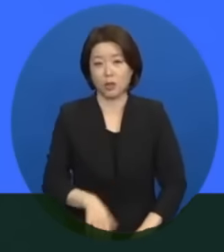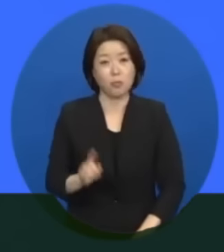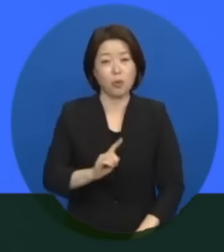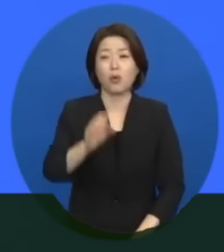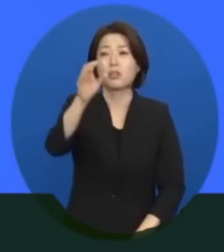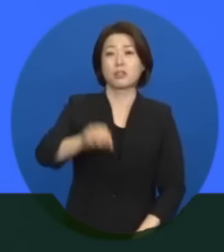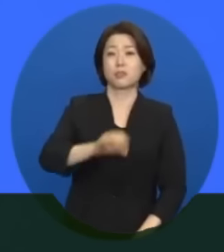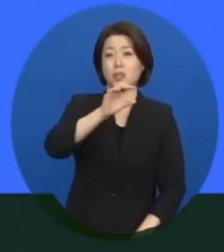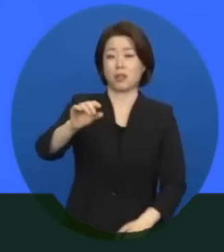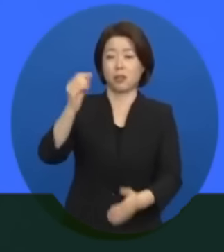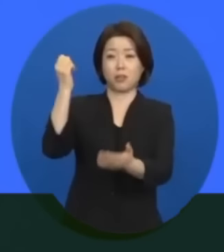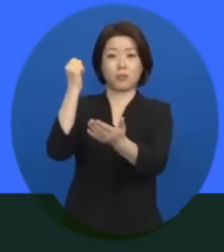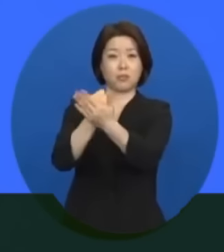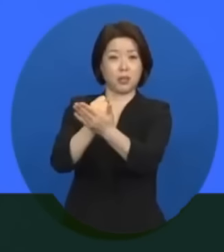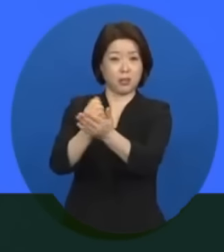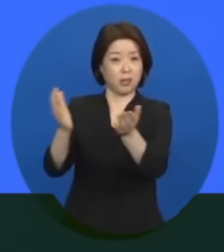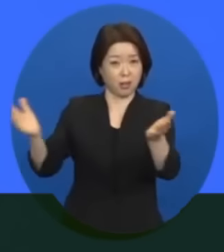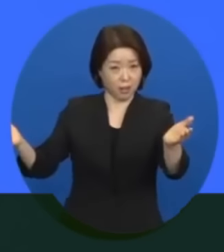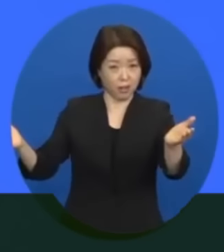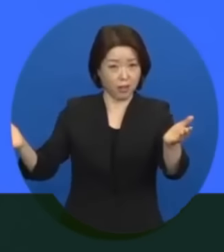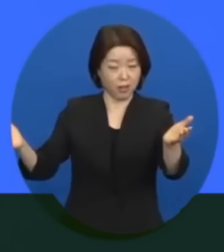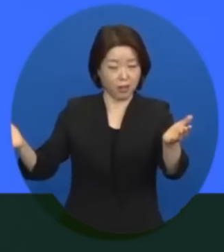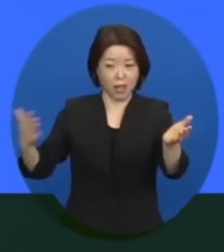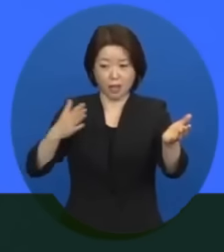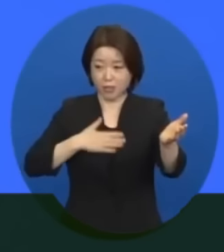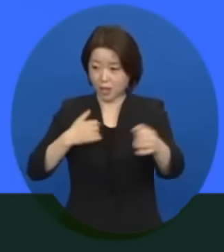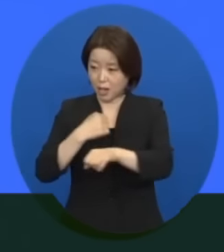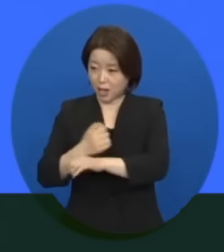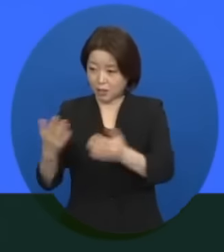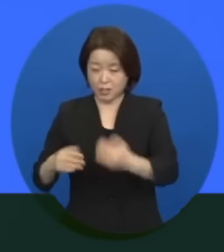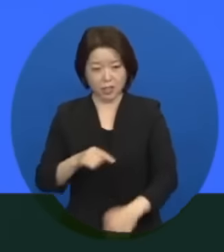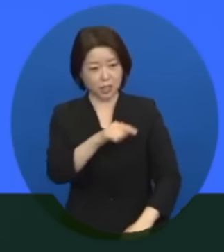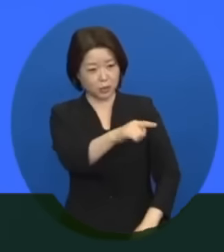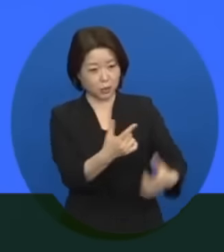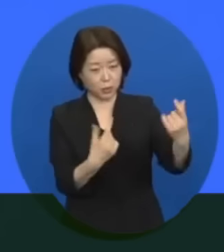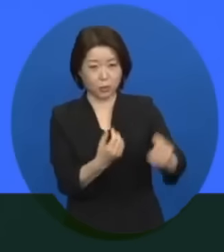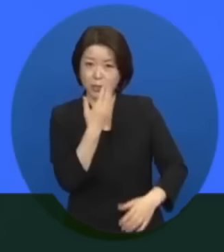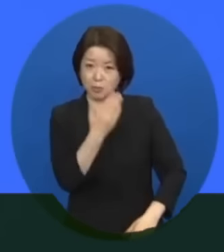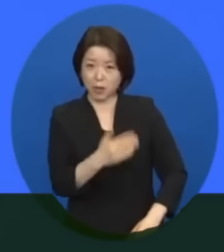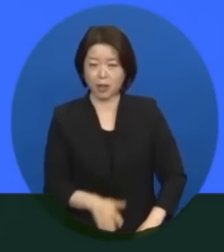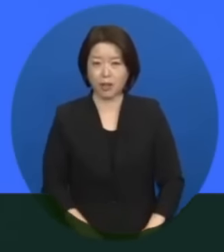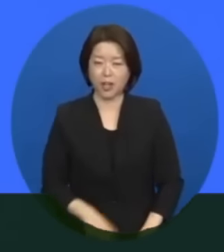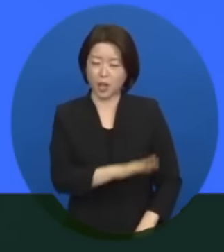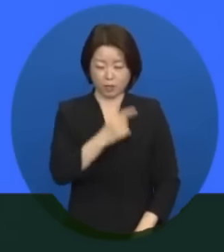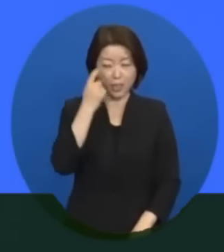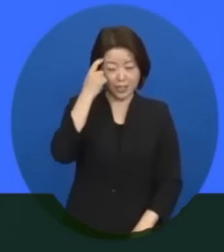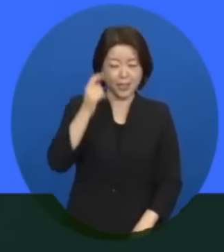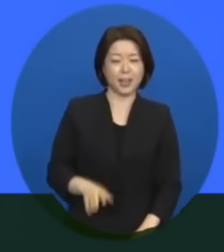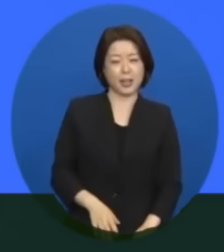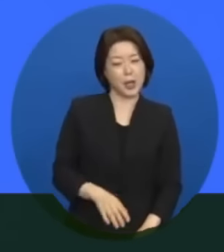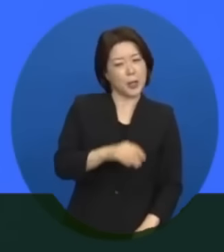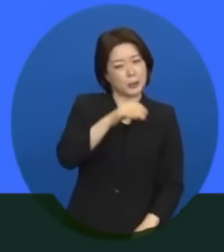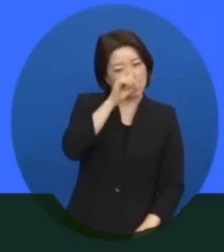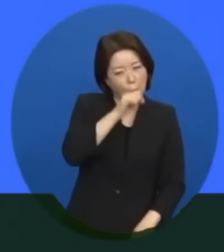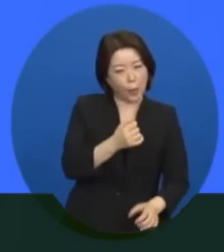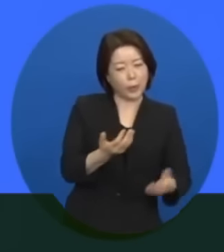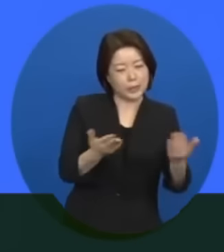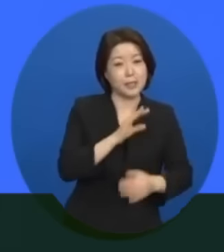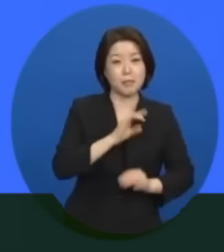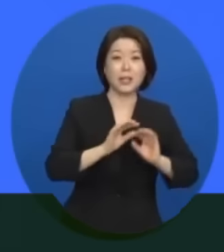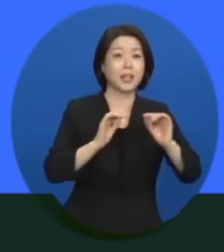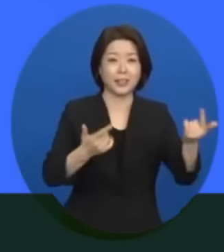거잖아요 그러니까 내가 하는 일을 그도 하리라는 긍정적인 우리가 생각하게 생각하는 긍정적인 면들은 있는게